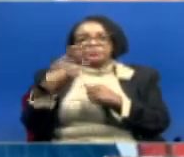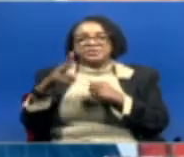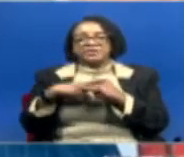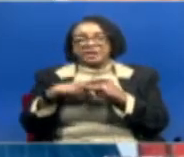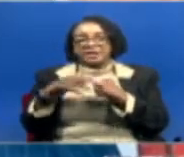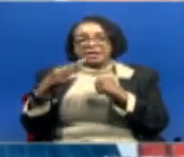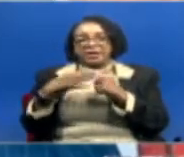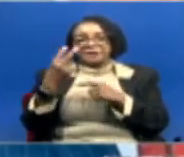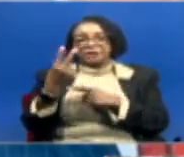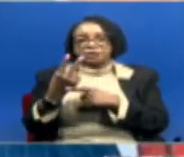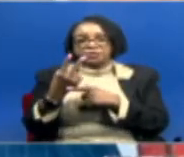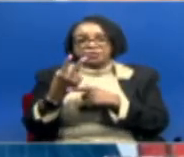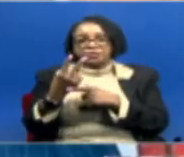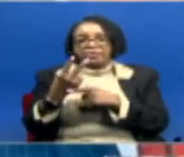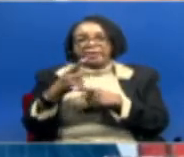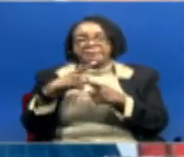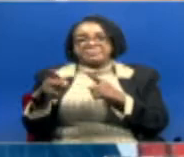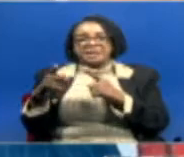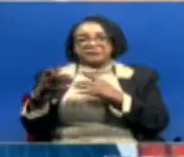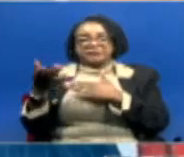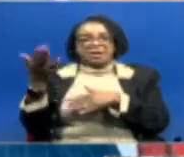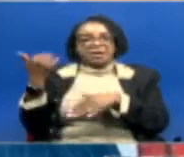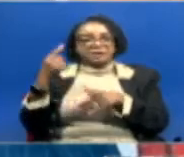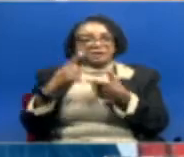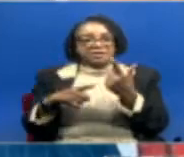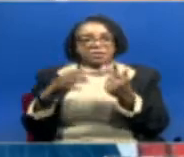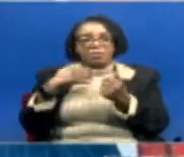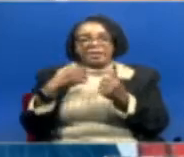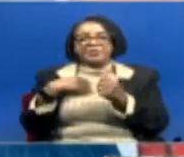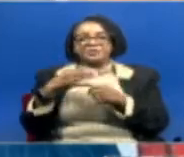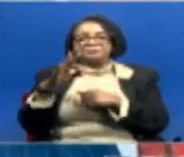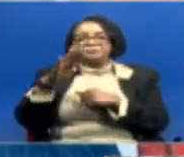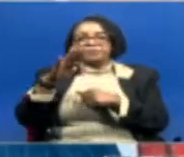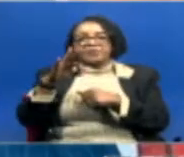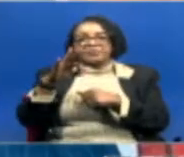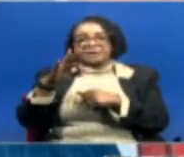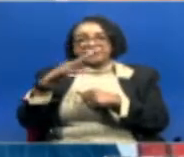782 mwaka 2022 ni wanafunzi